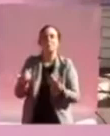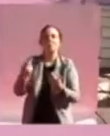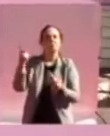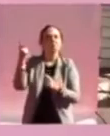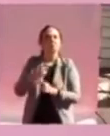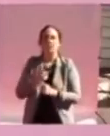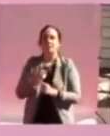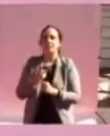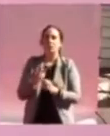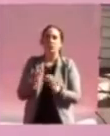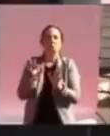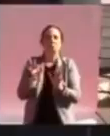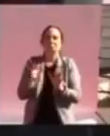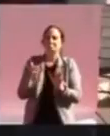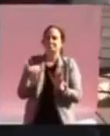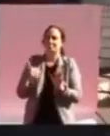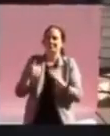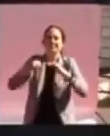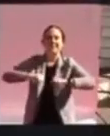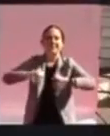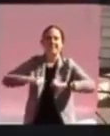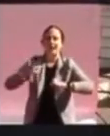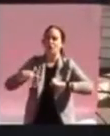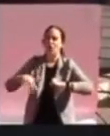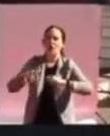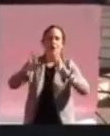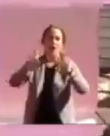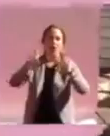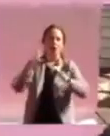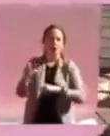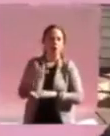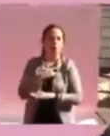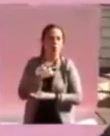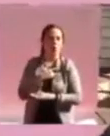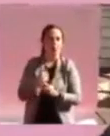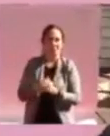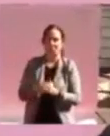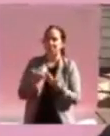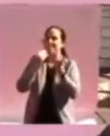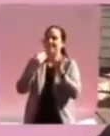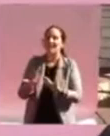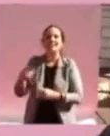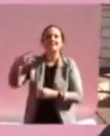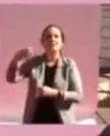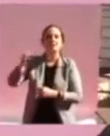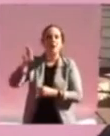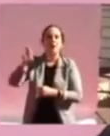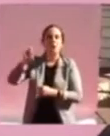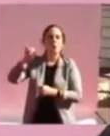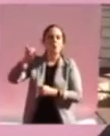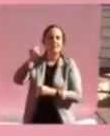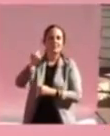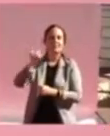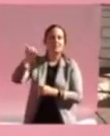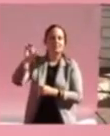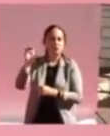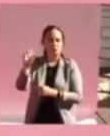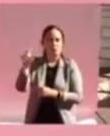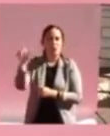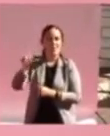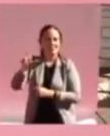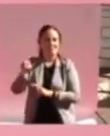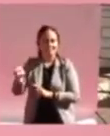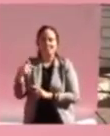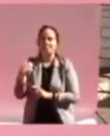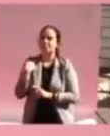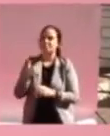futuro del nostro paese grazie maurizio e sono convinto che dobbiamo insieme provare